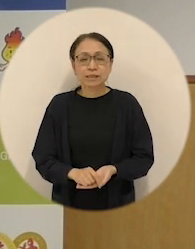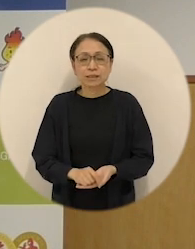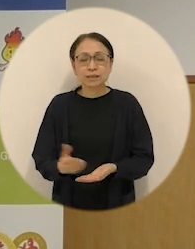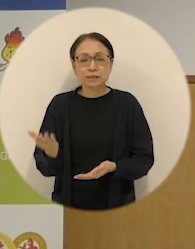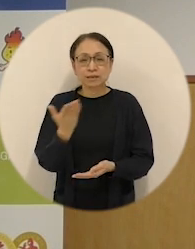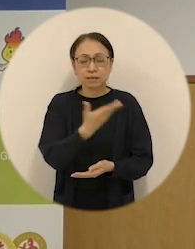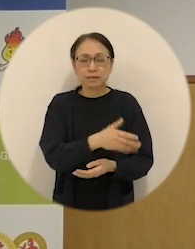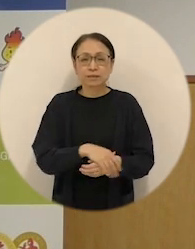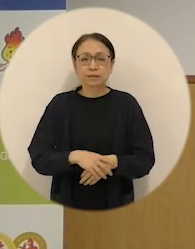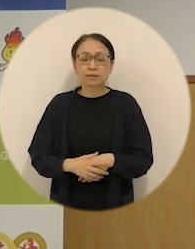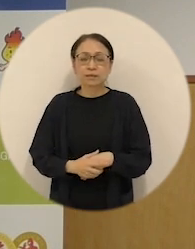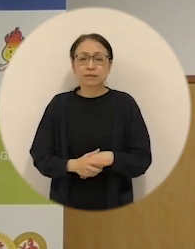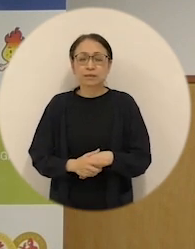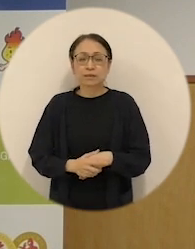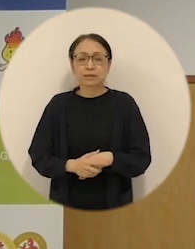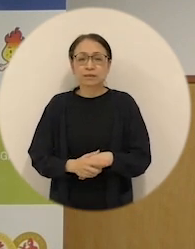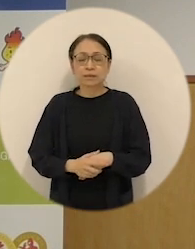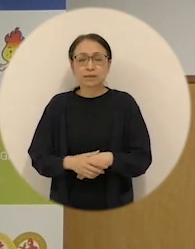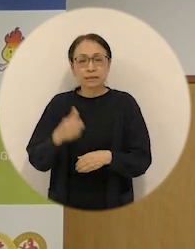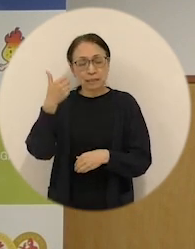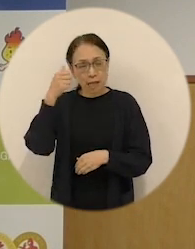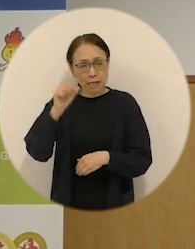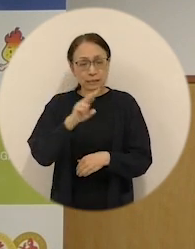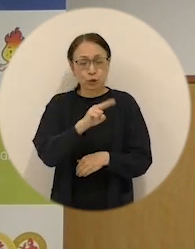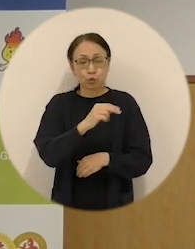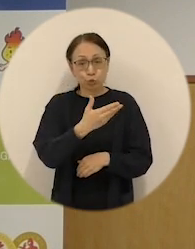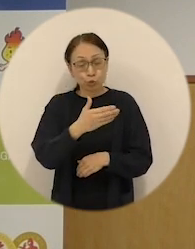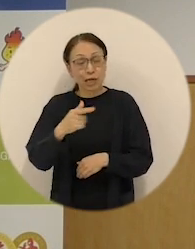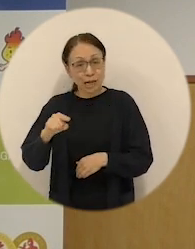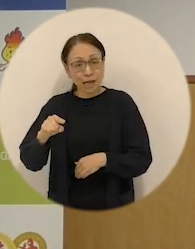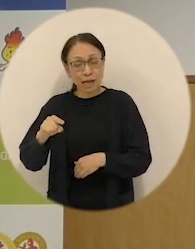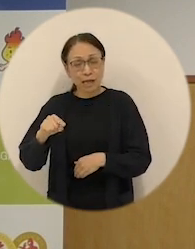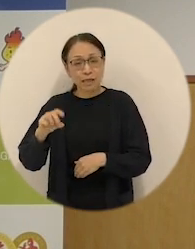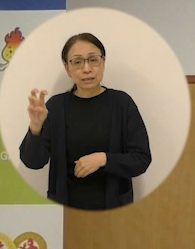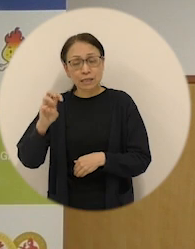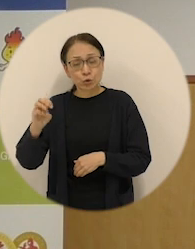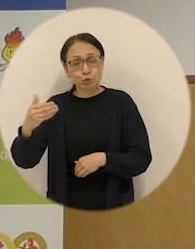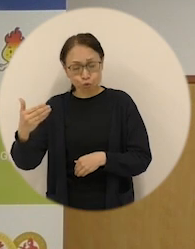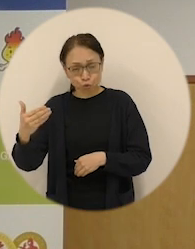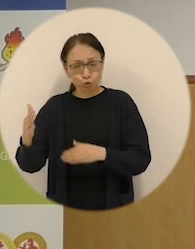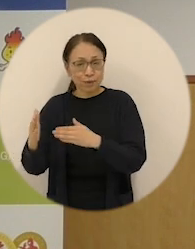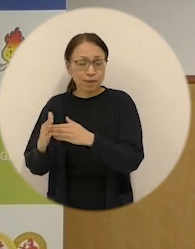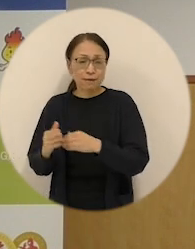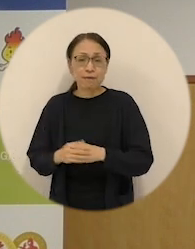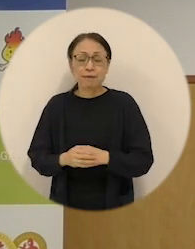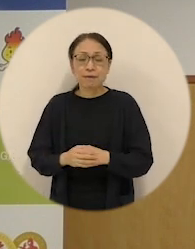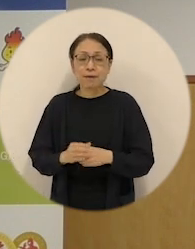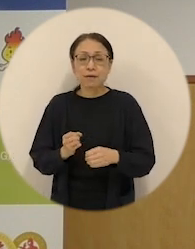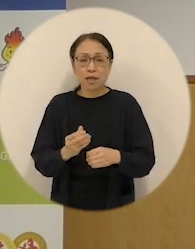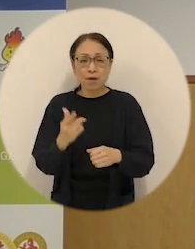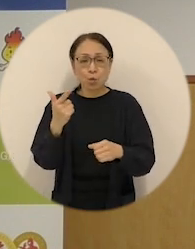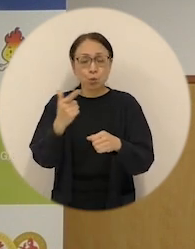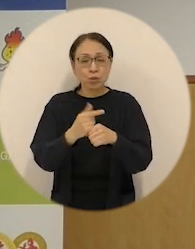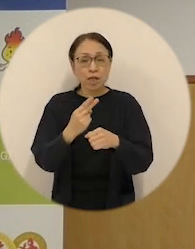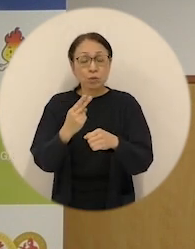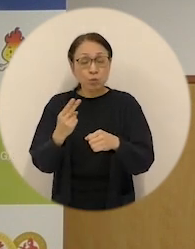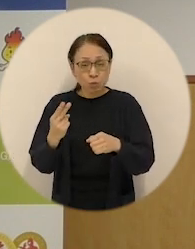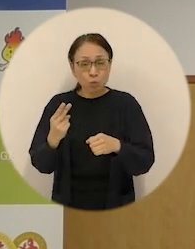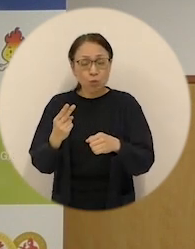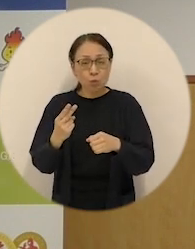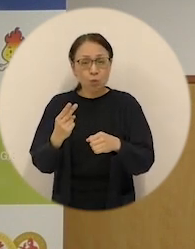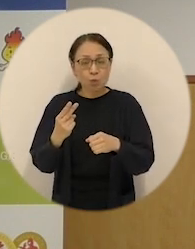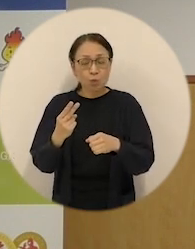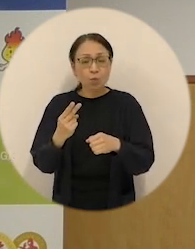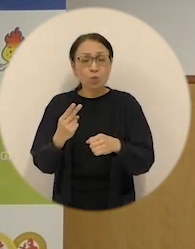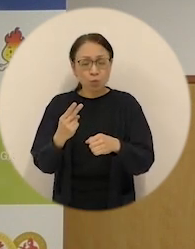に議案第29号から議案第39号令和6年度各特